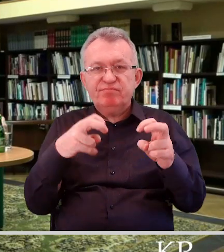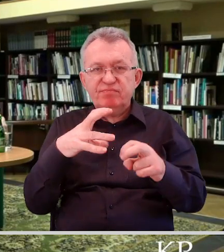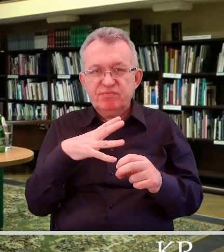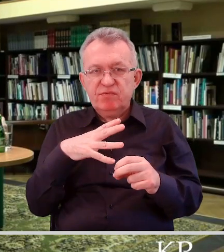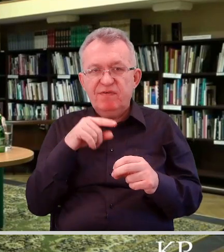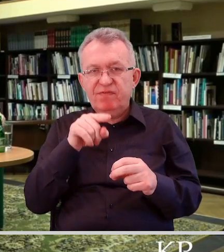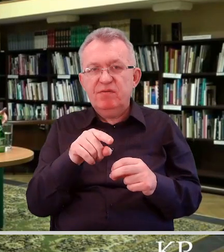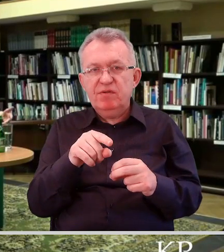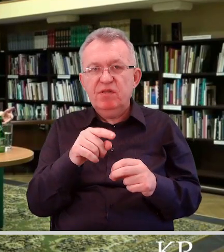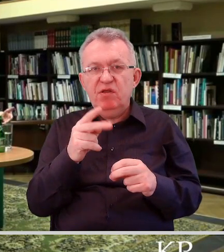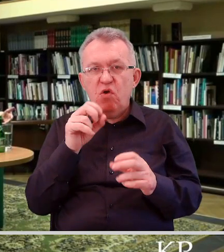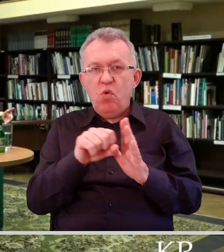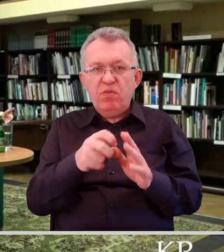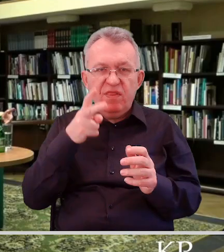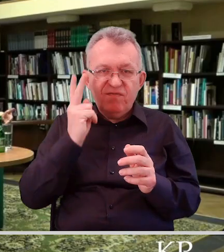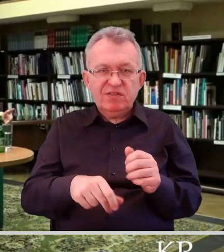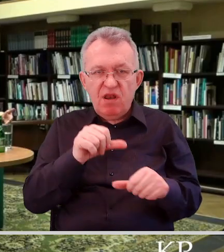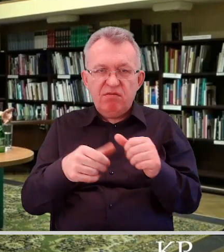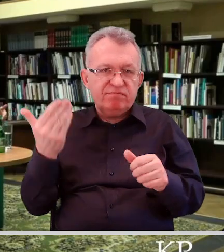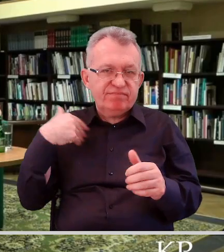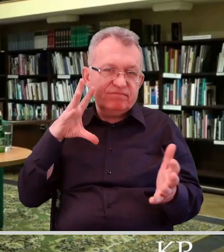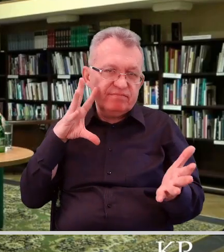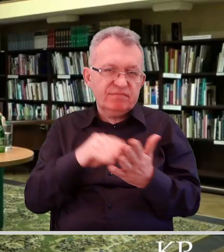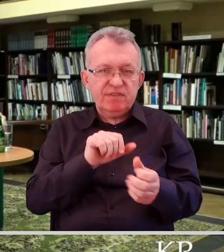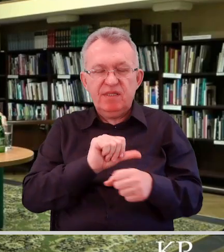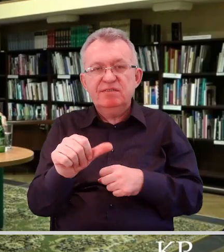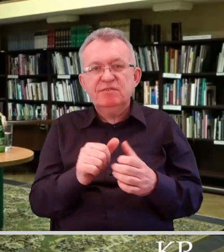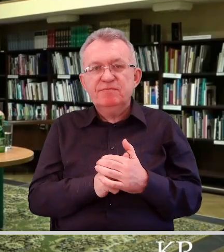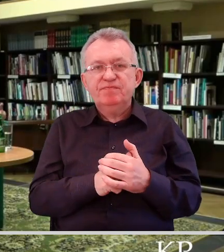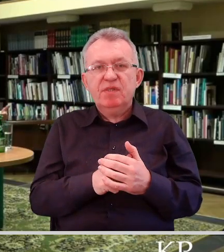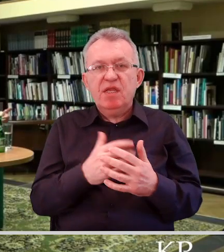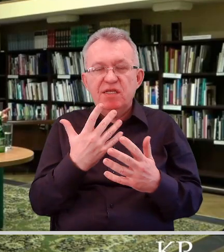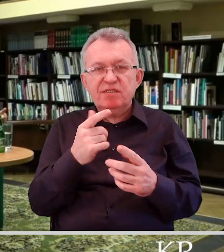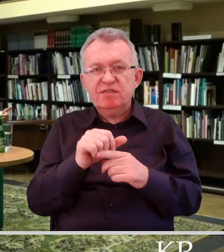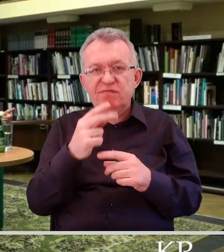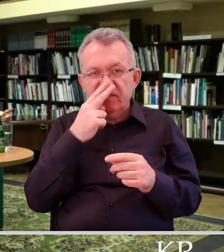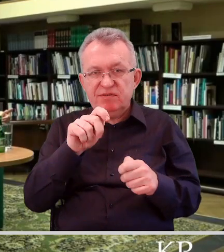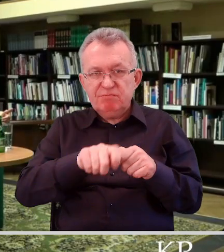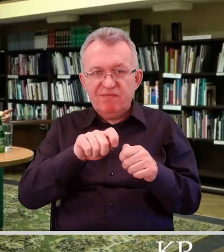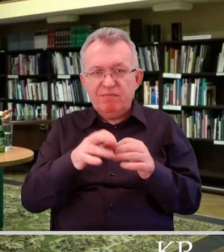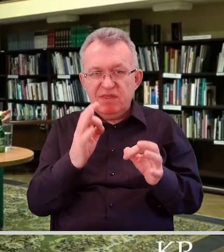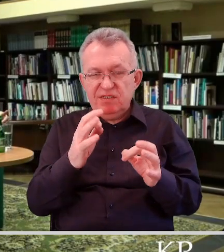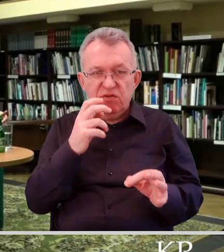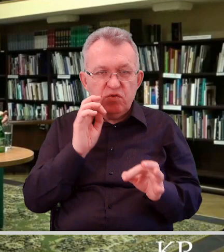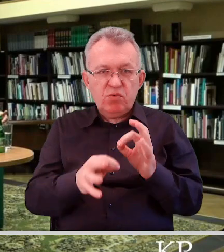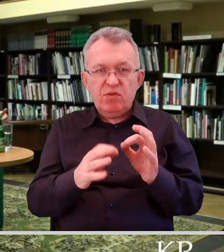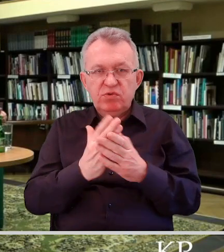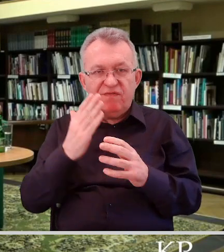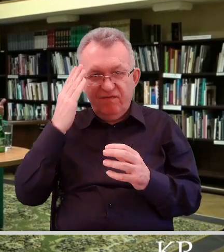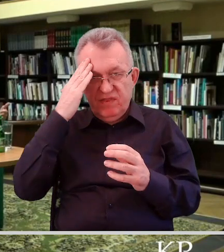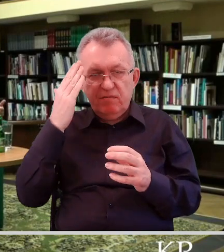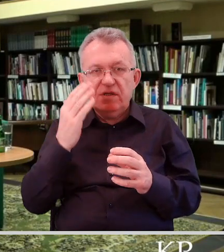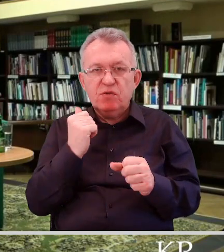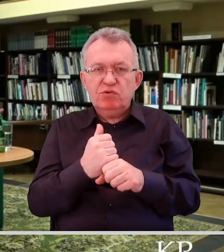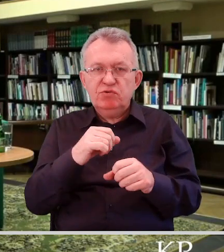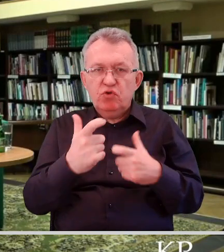w tym, nie wiem, od 2000 lat występuje, prawda? Ale wydaje mi się, że na tyle rozgryzamy już to w tej chwili teoretycznie i na tyle stajemy się